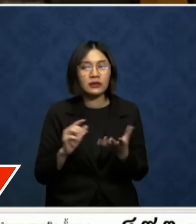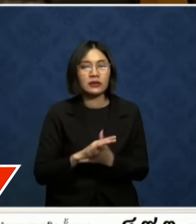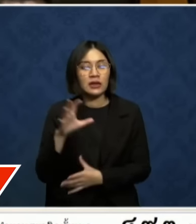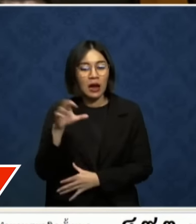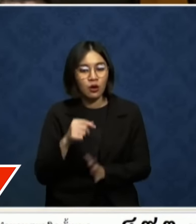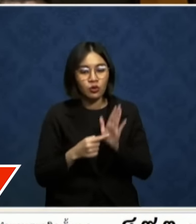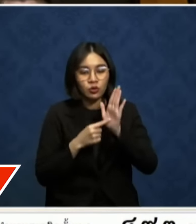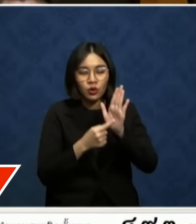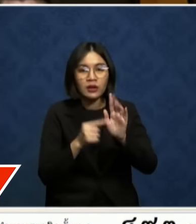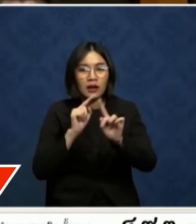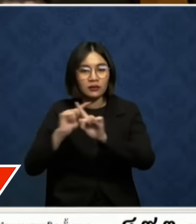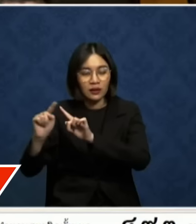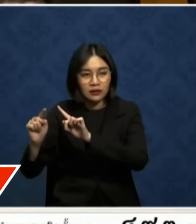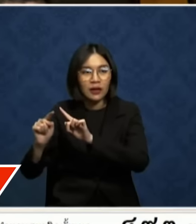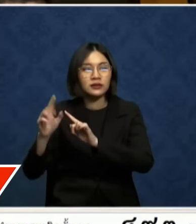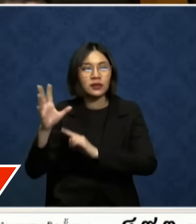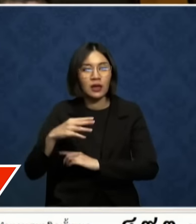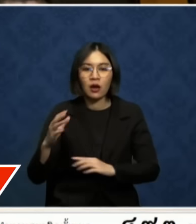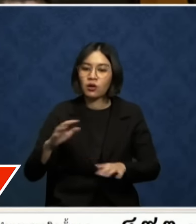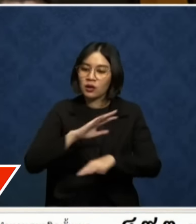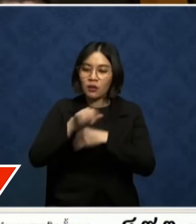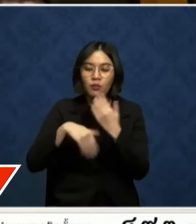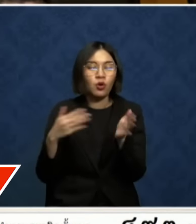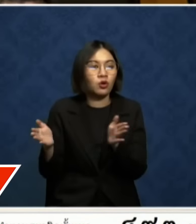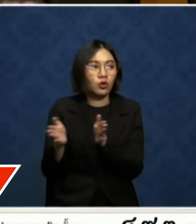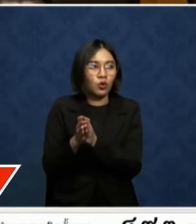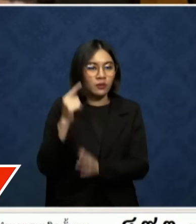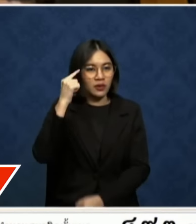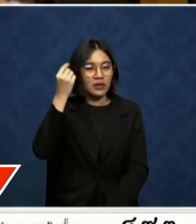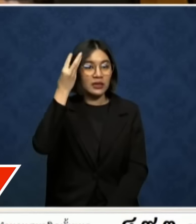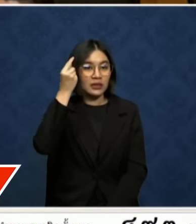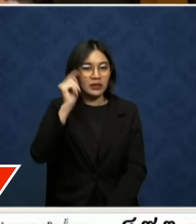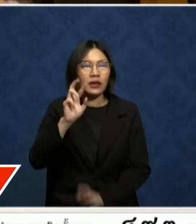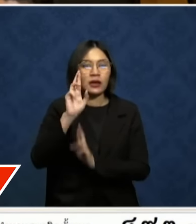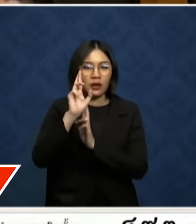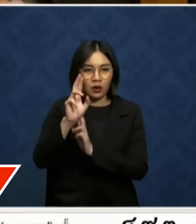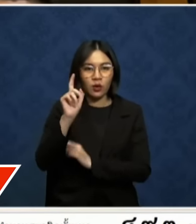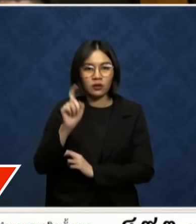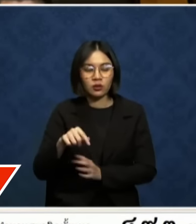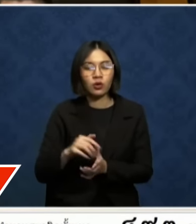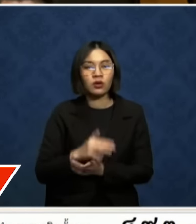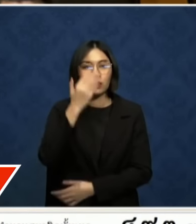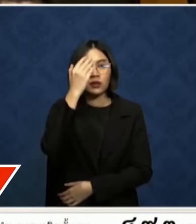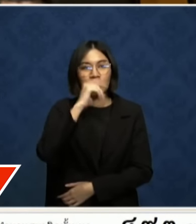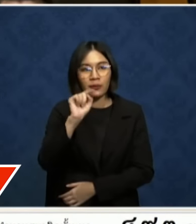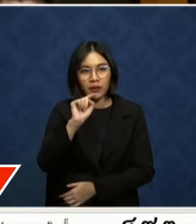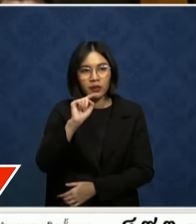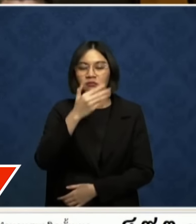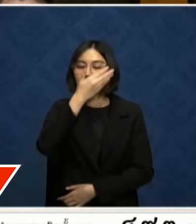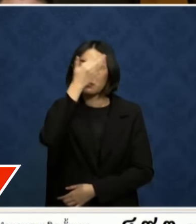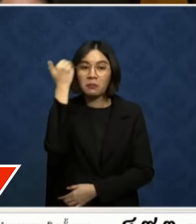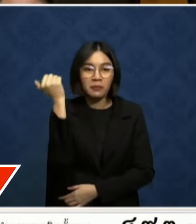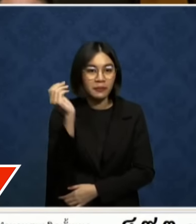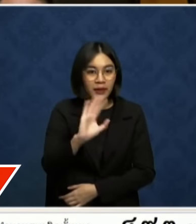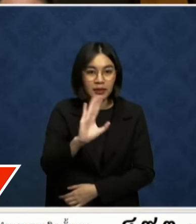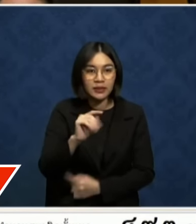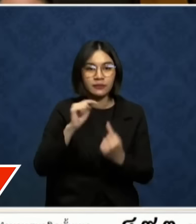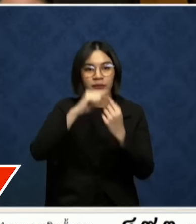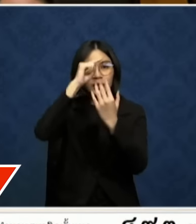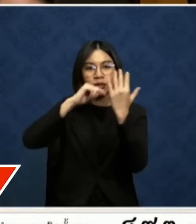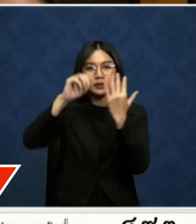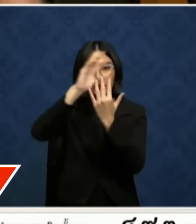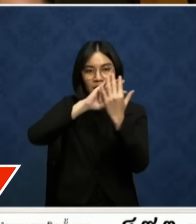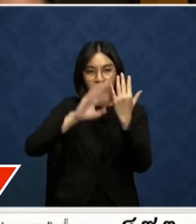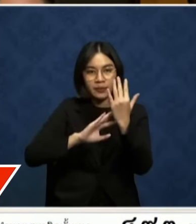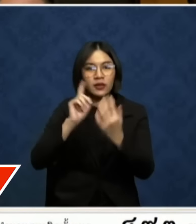สใดเคสหนึ่งนะครับแล้วก็เหมารวมกับทุกกรณีเนี่ยผมคิดว่าเรื่องนี้ต้องระมัดระวังนะครับเพราะว่าอย่าลืมว่าประเทศไทยเองเราก็ต้อง